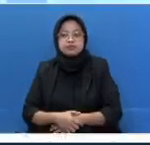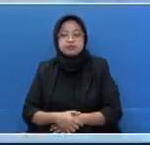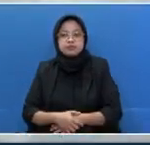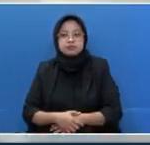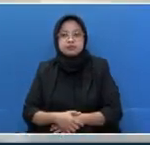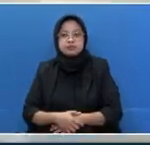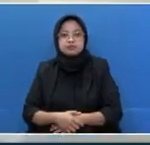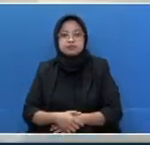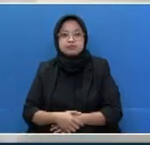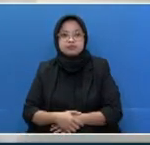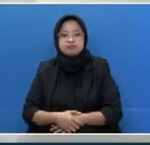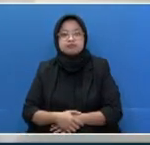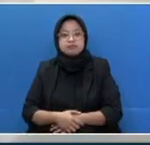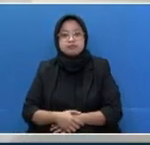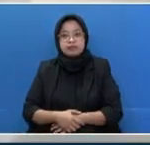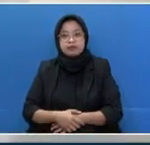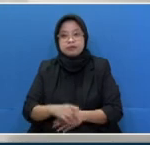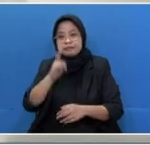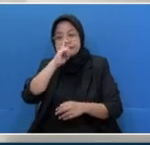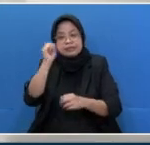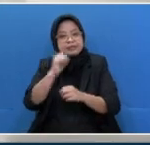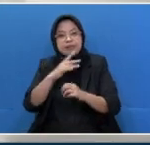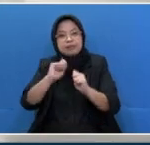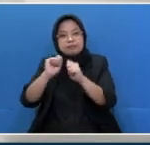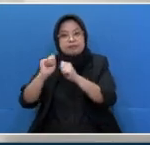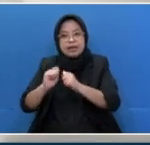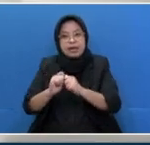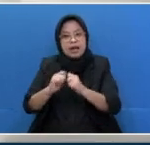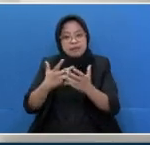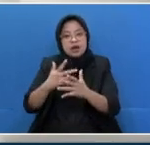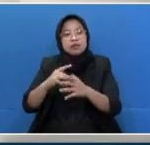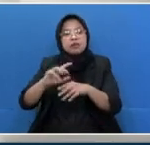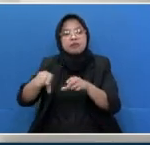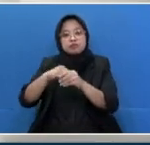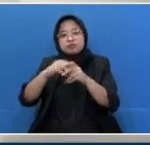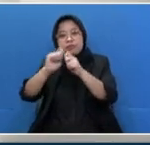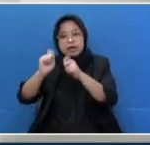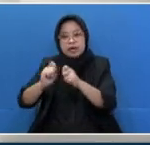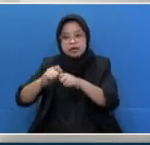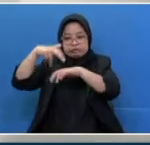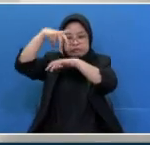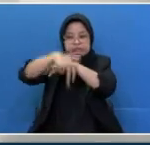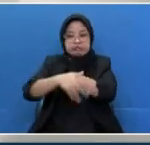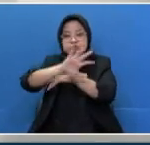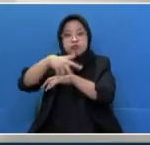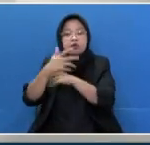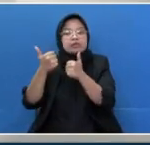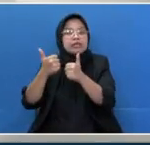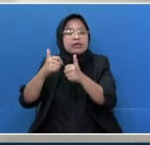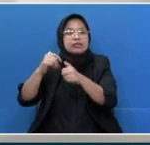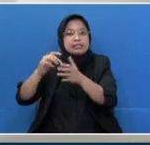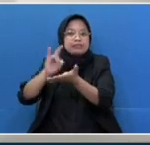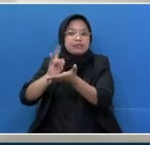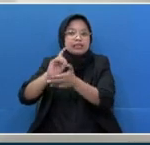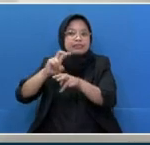KRL saat ini Kami sedang melakukan langkah percepatan untuk perbaikan termasuk pengadan suku cadang untuk seluruh e lift dan eskalator yang ada di